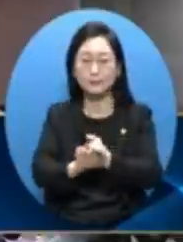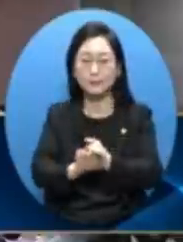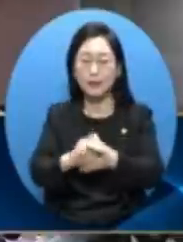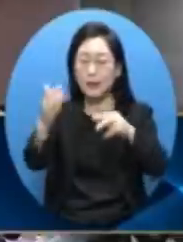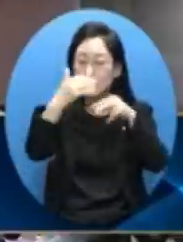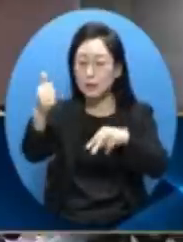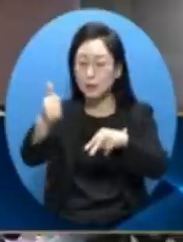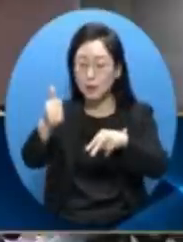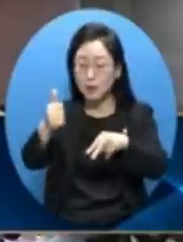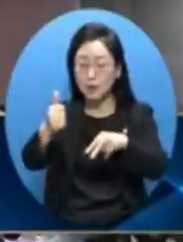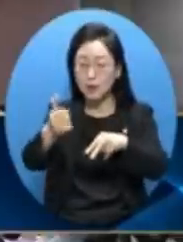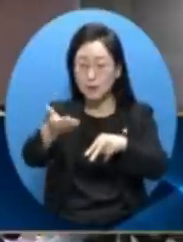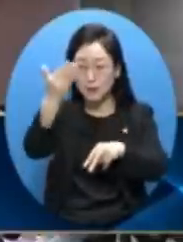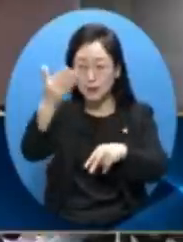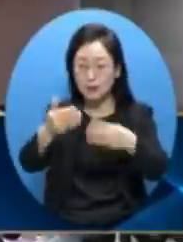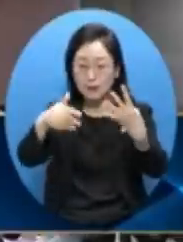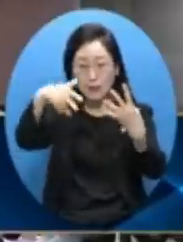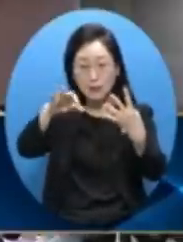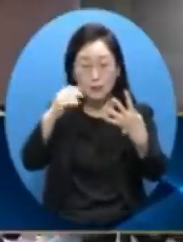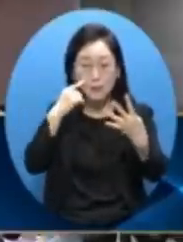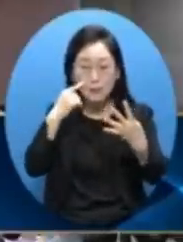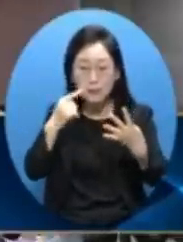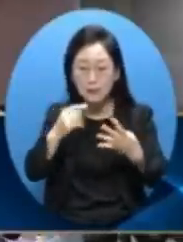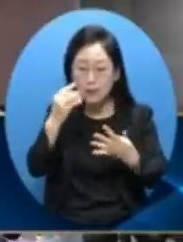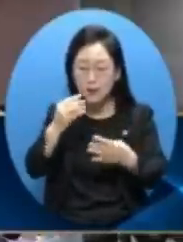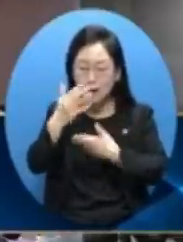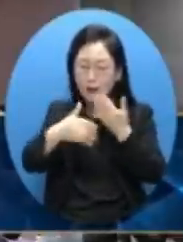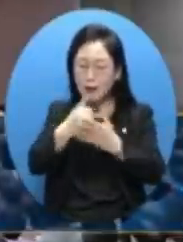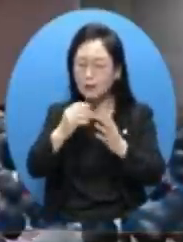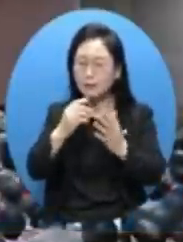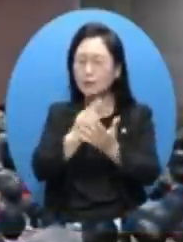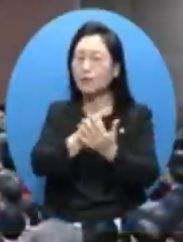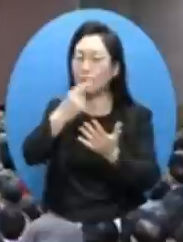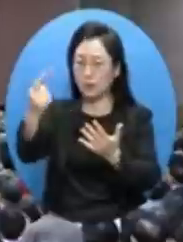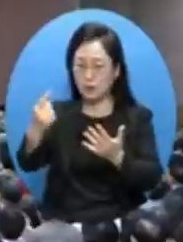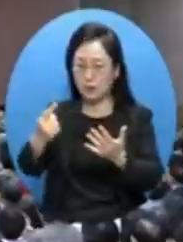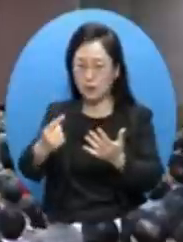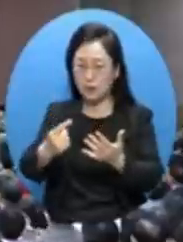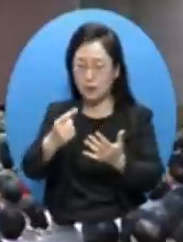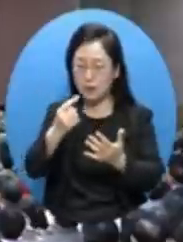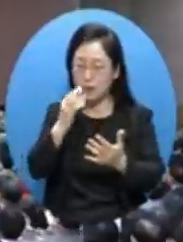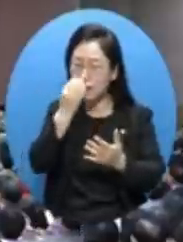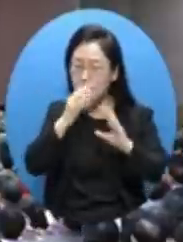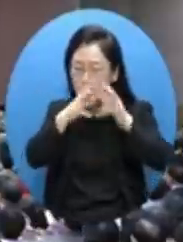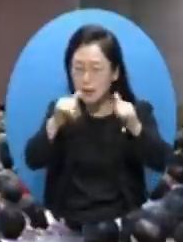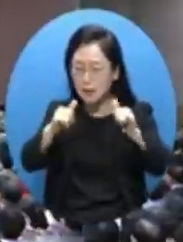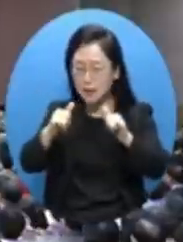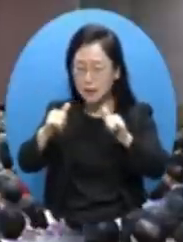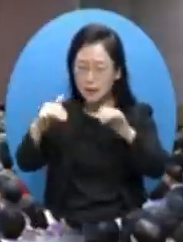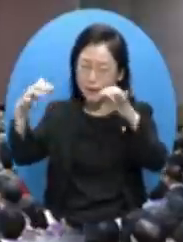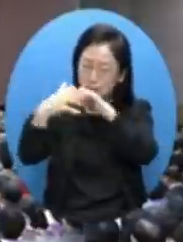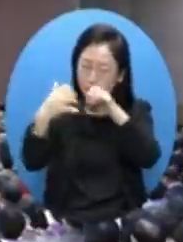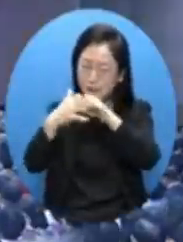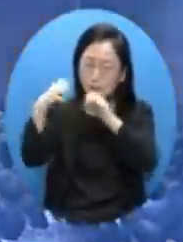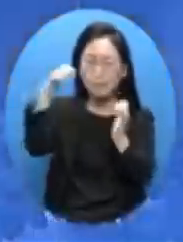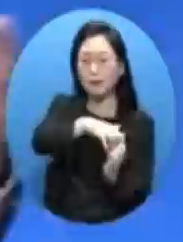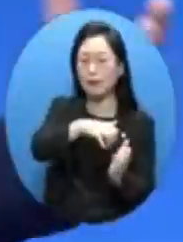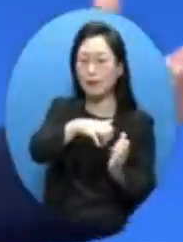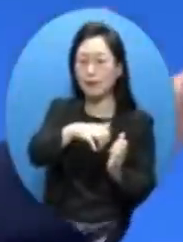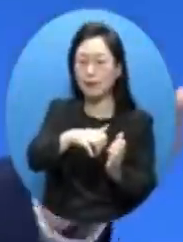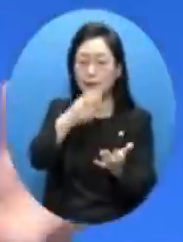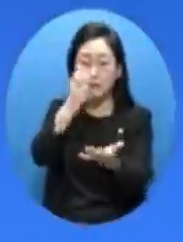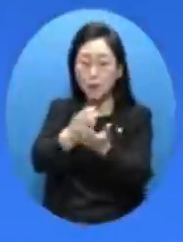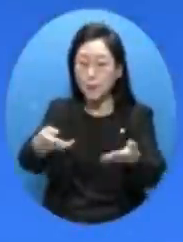4장을 보면 하나님을 떠난 이스라엘 백성이 블레셋에게 크게 패하는 장면이 나옵니다. 법궤도